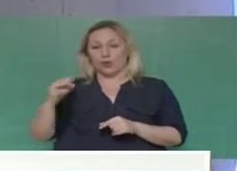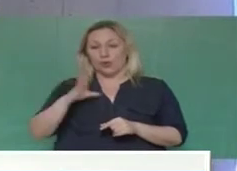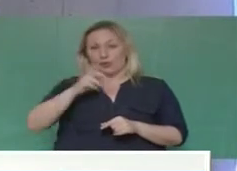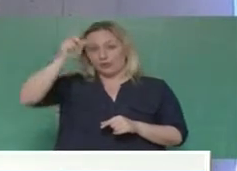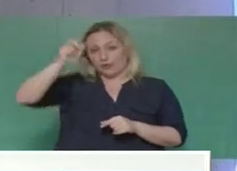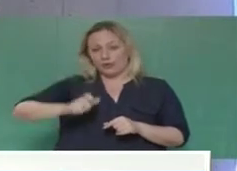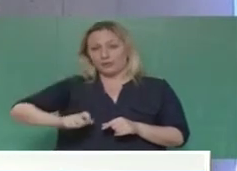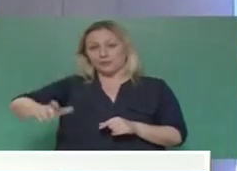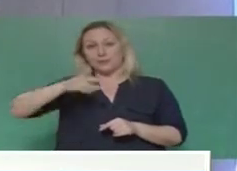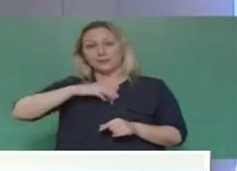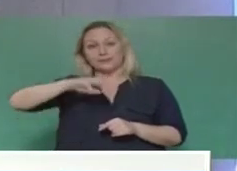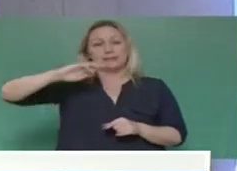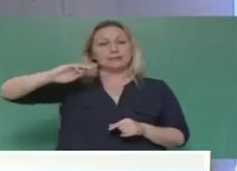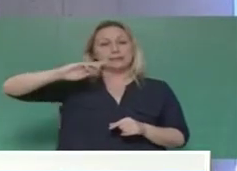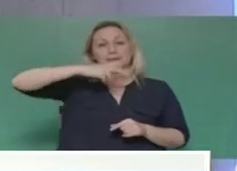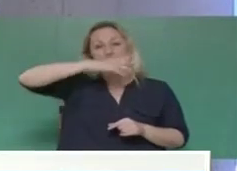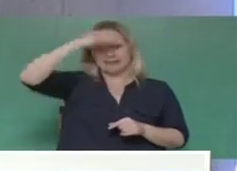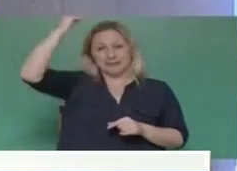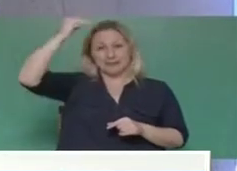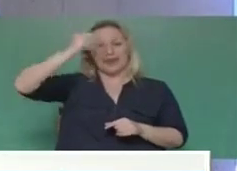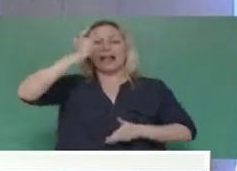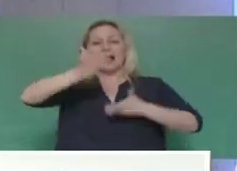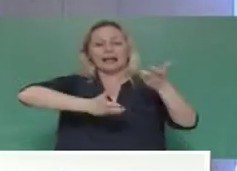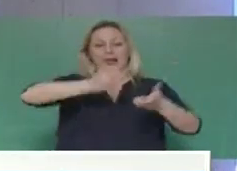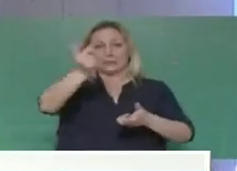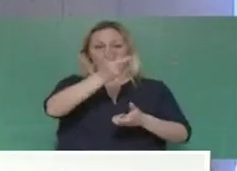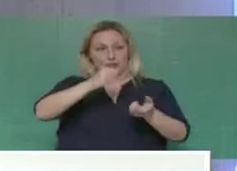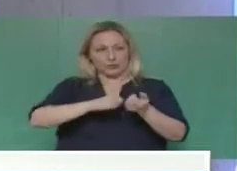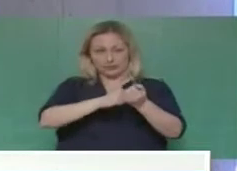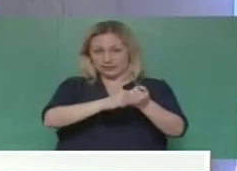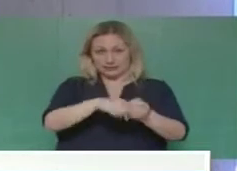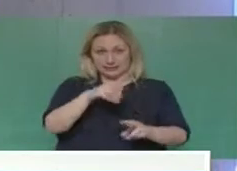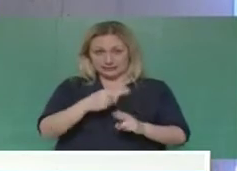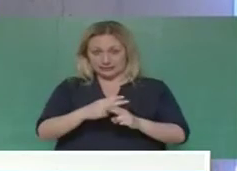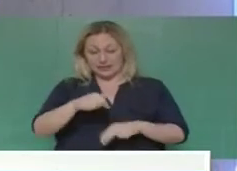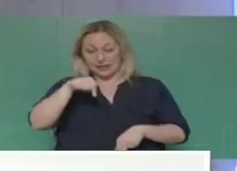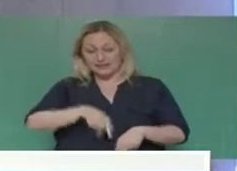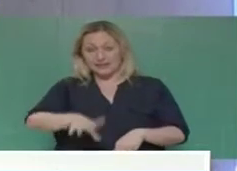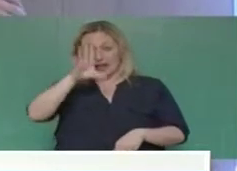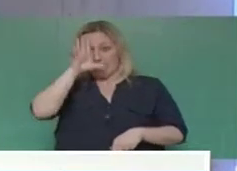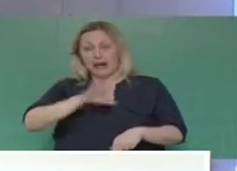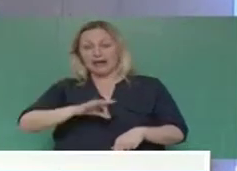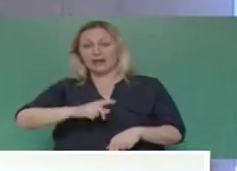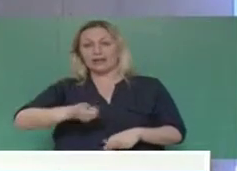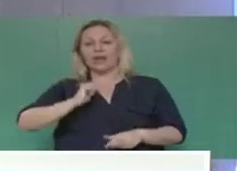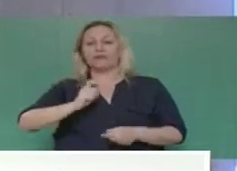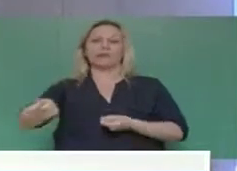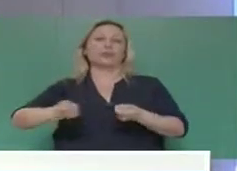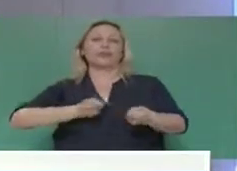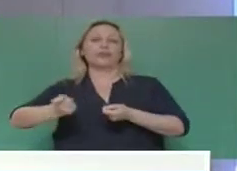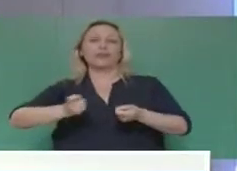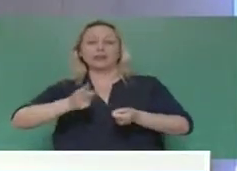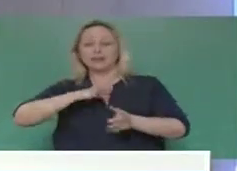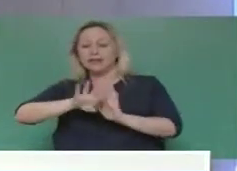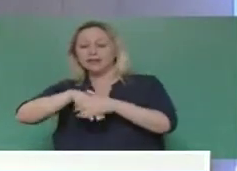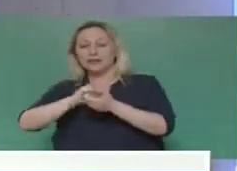αποφασίσει ότι θα είναι με τον κύριο Τσίπρα και τον κύριο Καμένο δεν σημαίνει ότι όλοι εμείς που πραγματικά νοιαζόμαστε για την αυτοδιοίκηση δεν θα στυλιτεύουμε την ανεμική